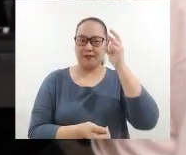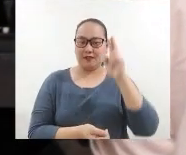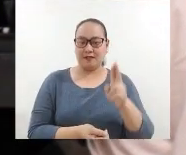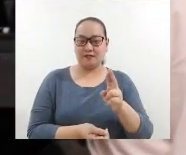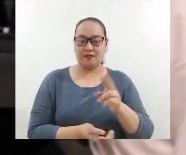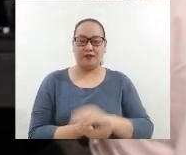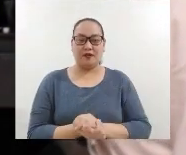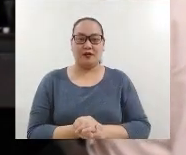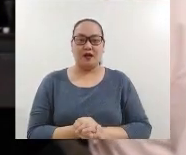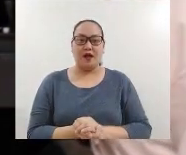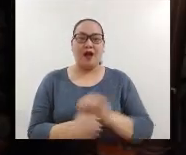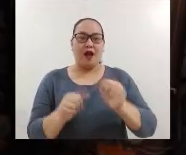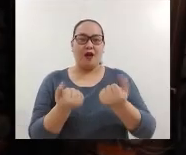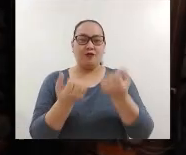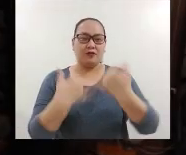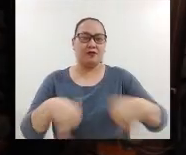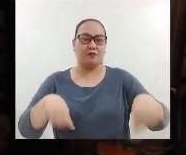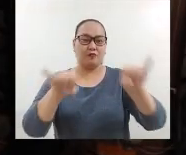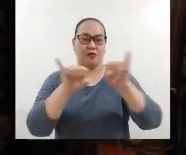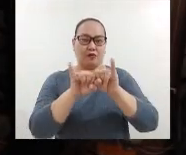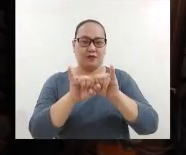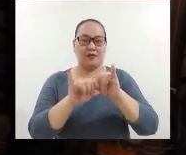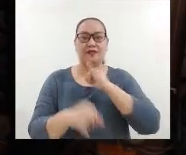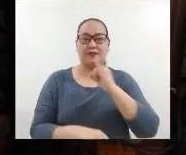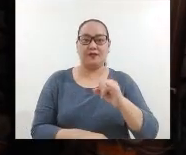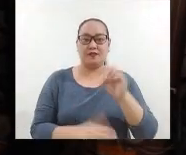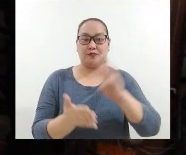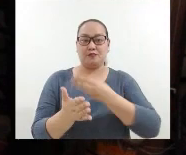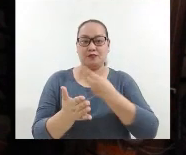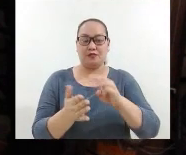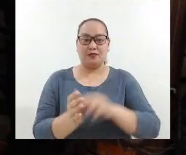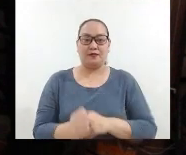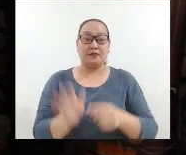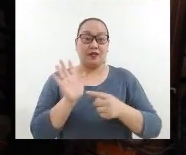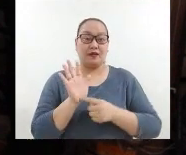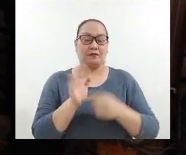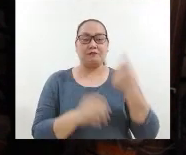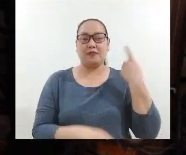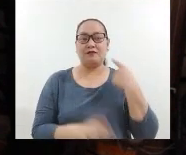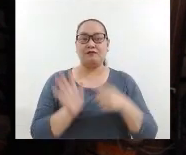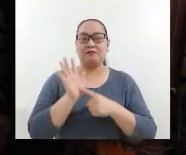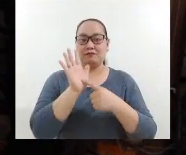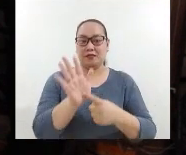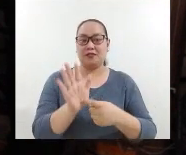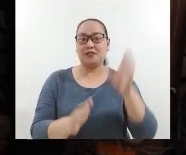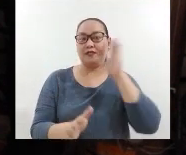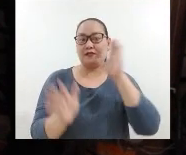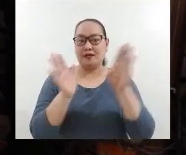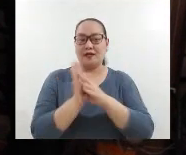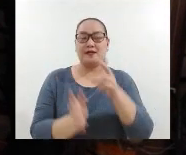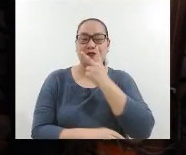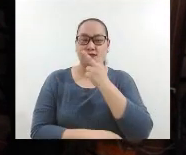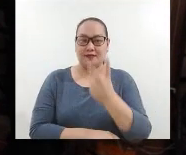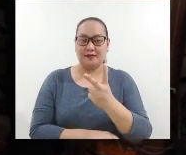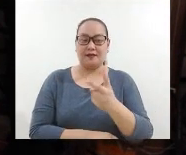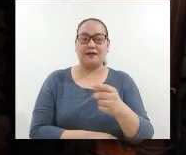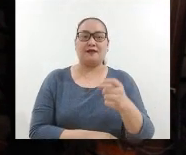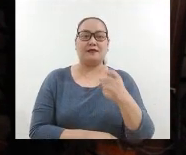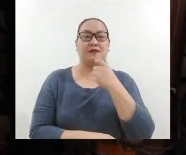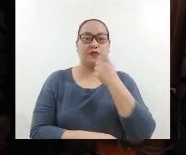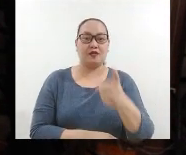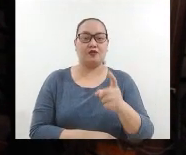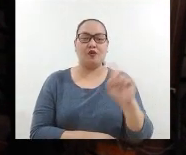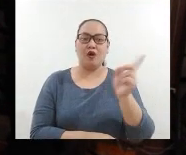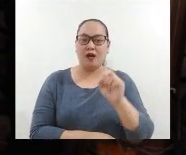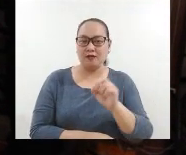kahalaga ang musika? May ipapakita akong larawan sa inyo at sabihin ninyo kung ano ang nalilikha nitong imahe